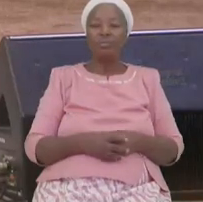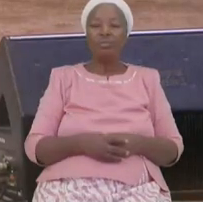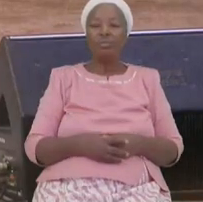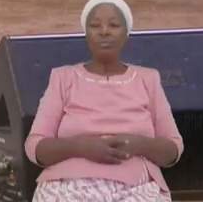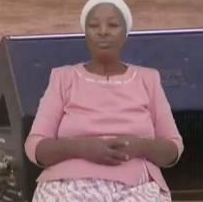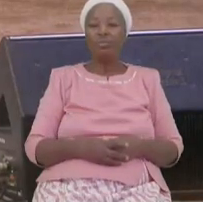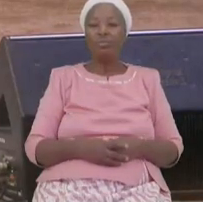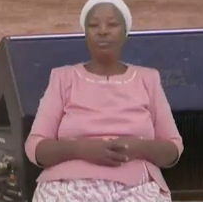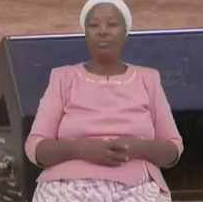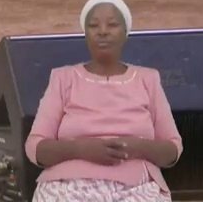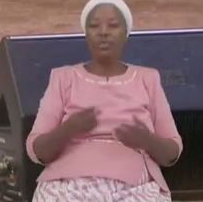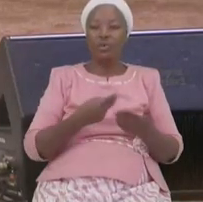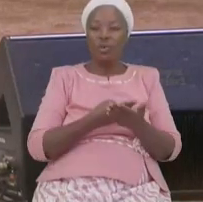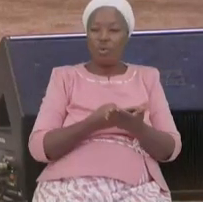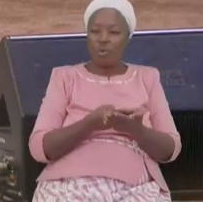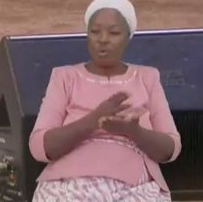Saint,